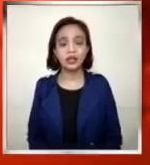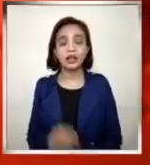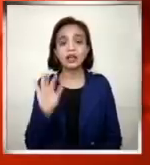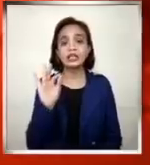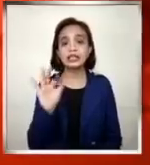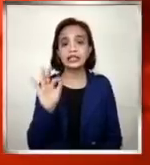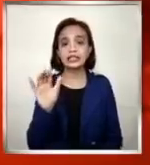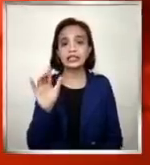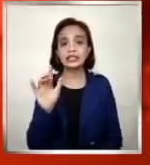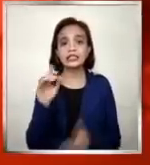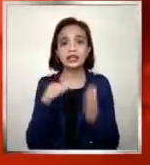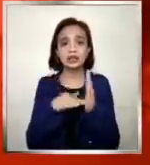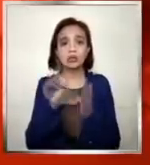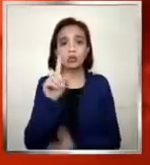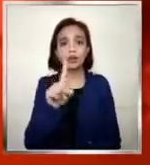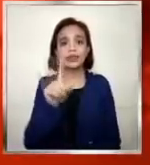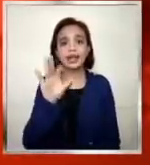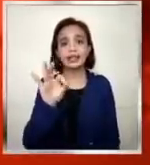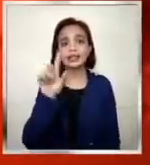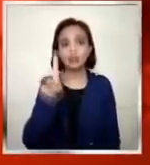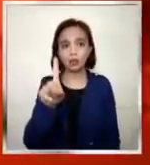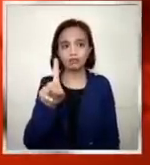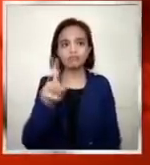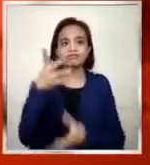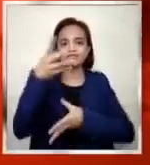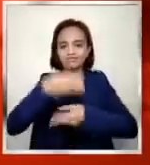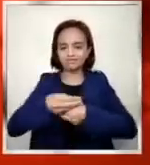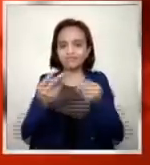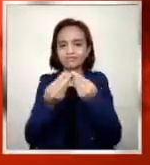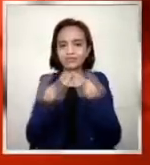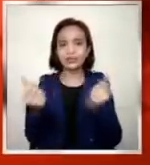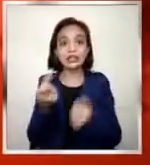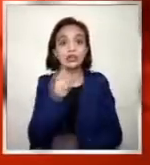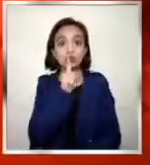19,191 naman ang dumagdag sa mga gumaling, kaya umabot na sa